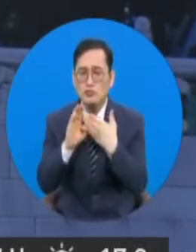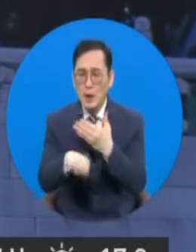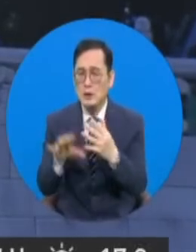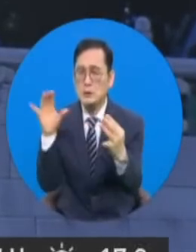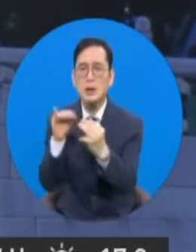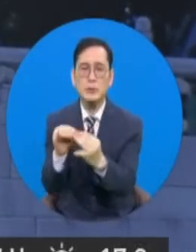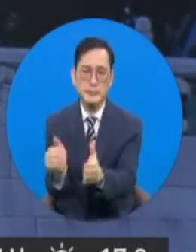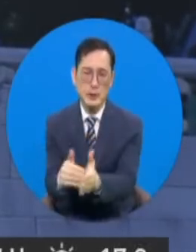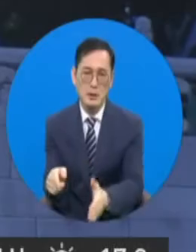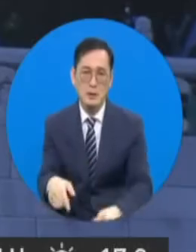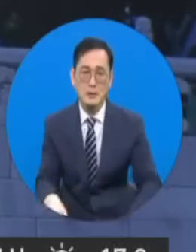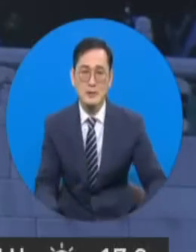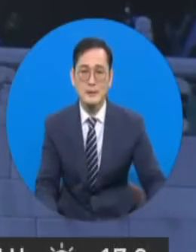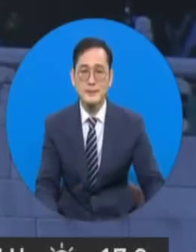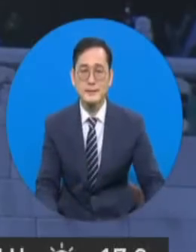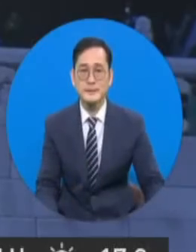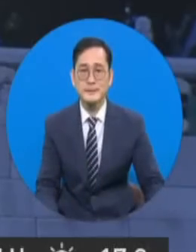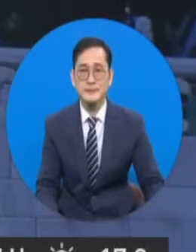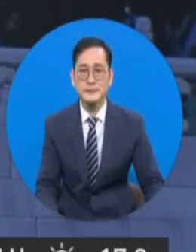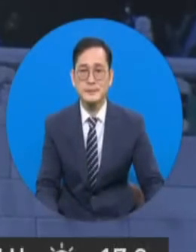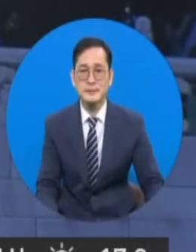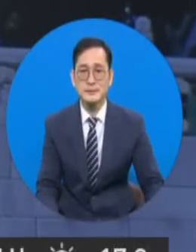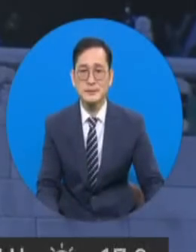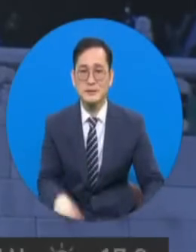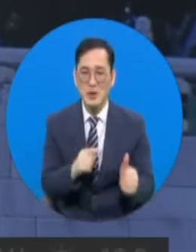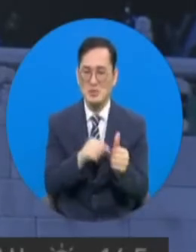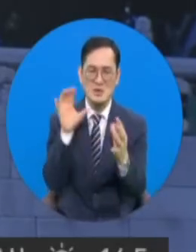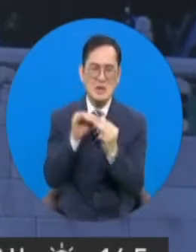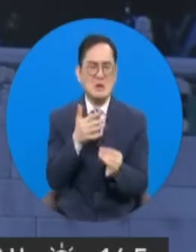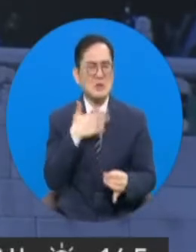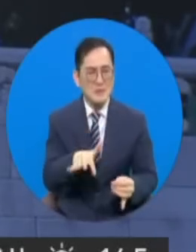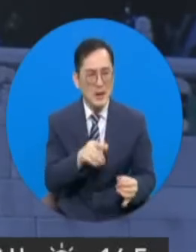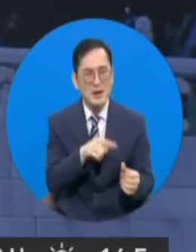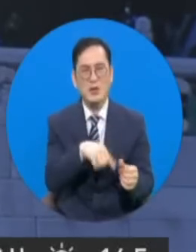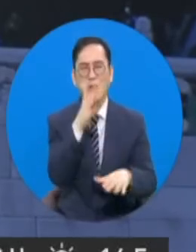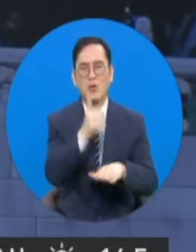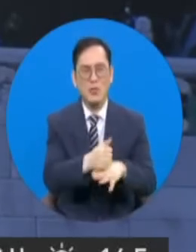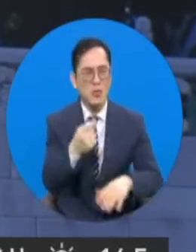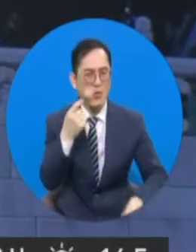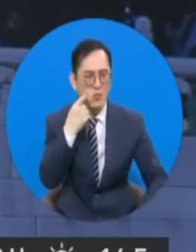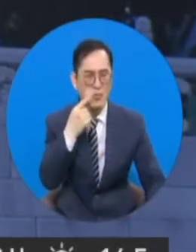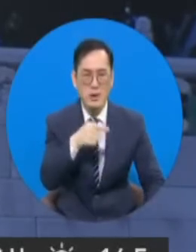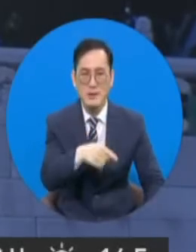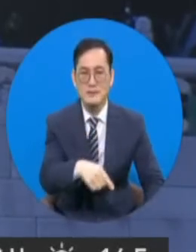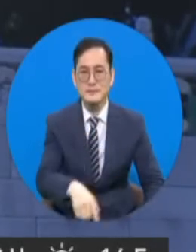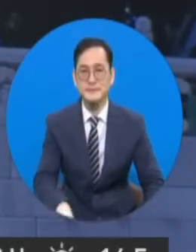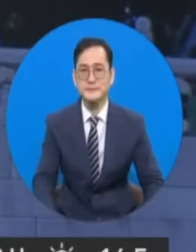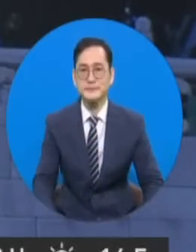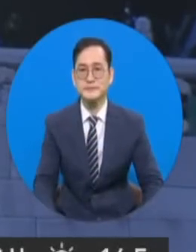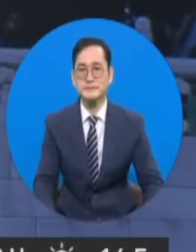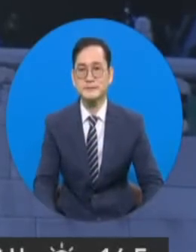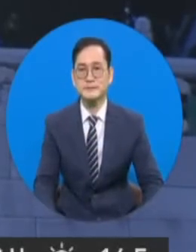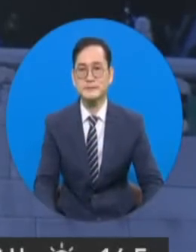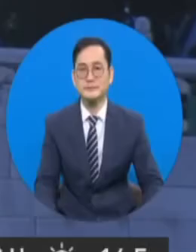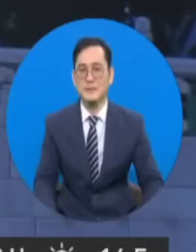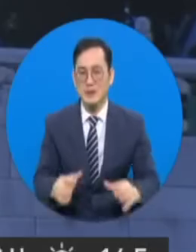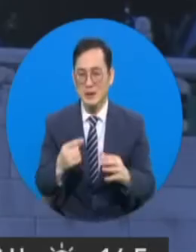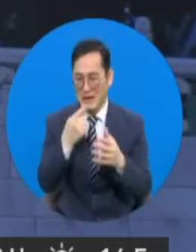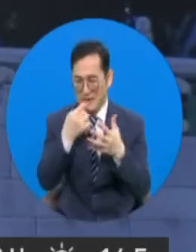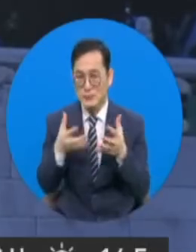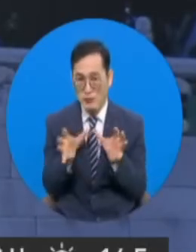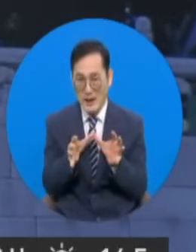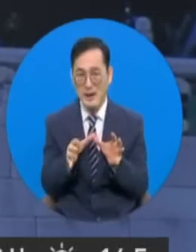나오면서 김남국의 해명이 무색해졌다라는 비판도 있습니다 상황이 이렇게 되자 당 내에서